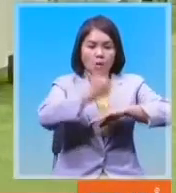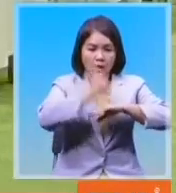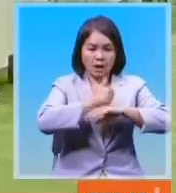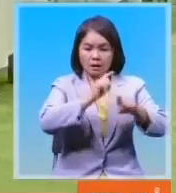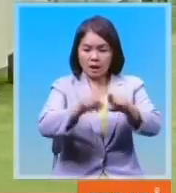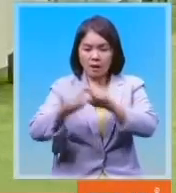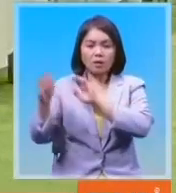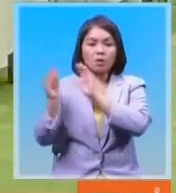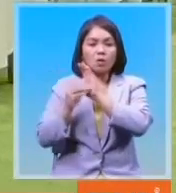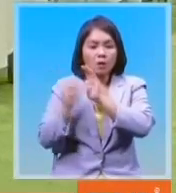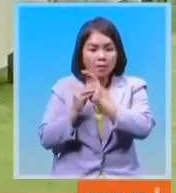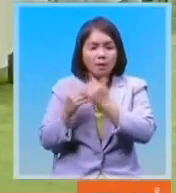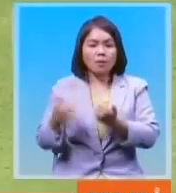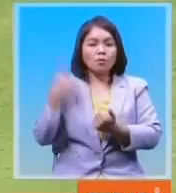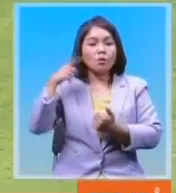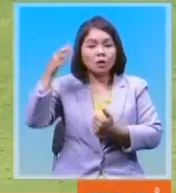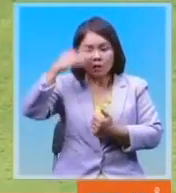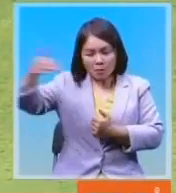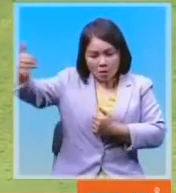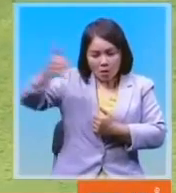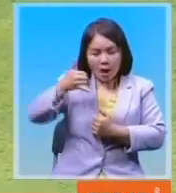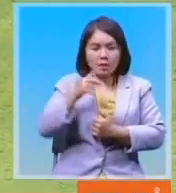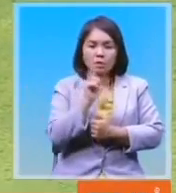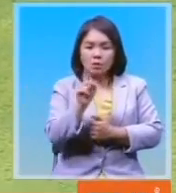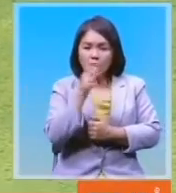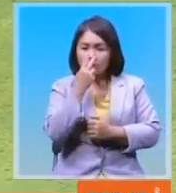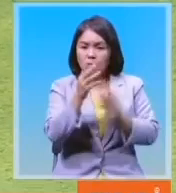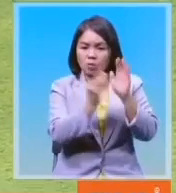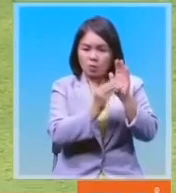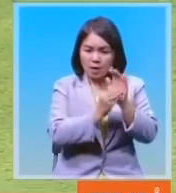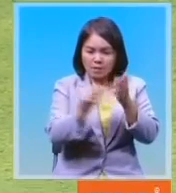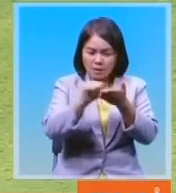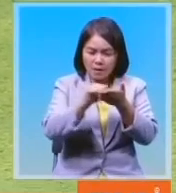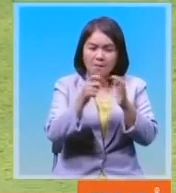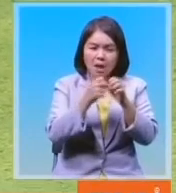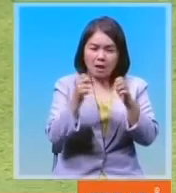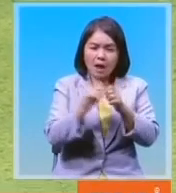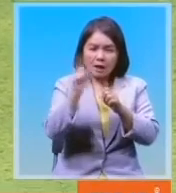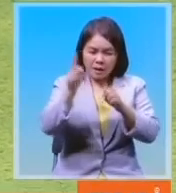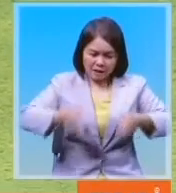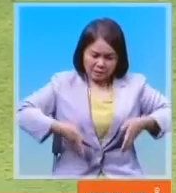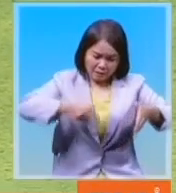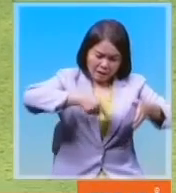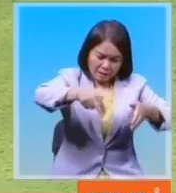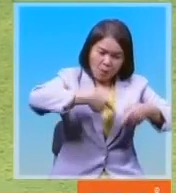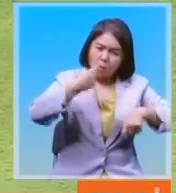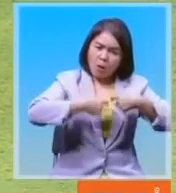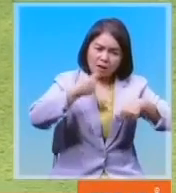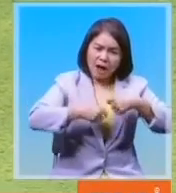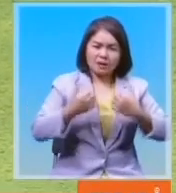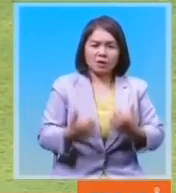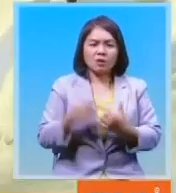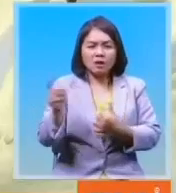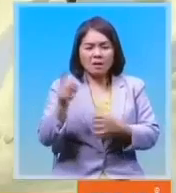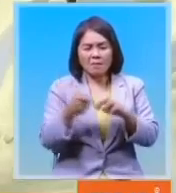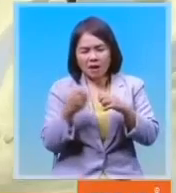งานของกทม.เธอก็เลยมาด้วยน้องสายอยากที่จะให้กทม.แก้ไขปัญหาทางเดินเท้าตอนนี้เนี่ยเธอบอกว่ายังเป็น